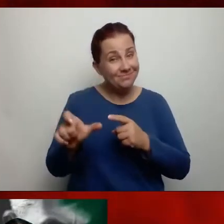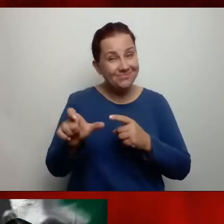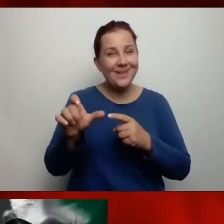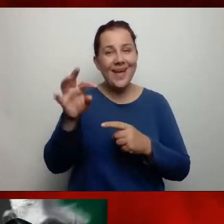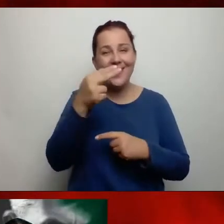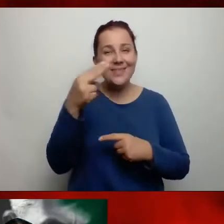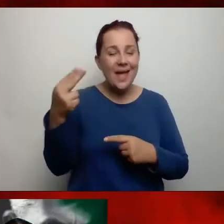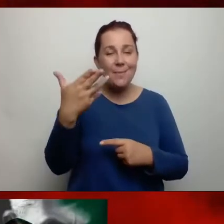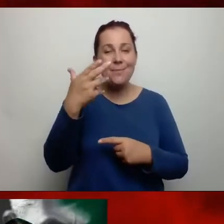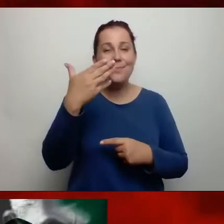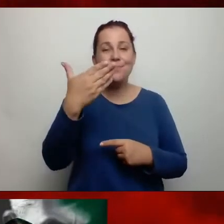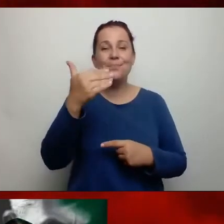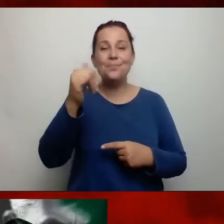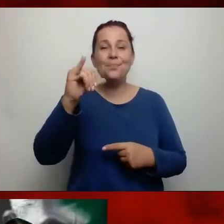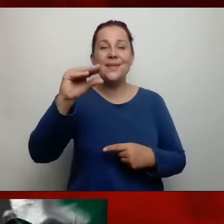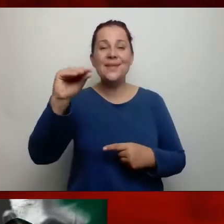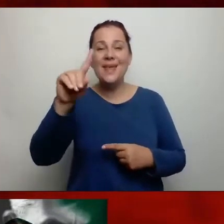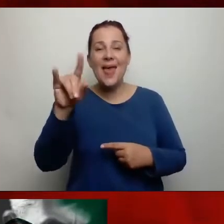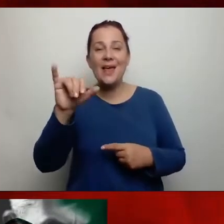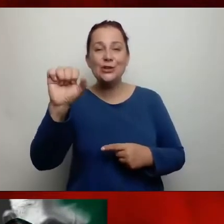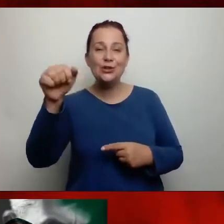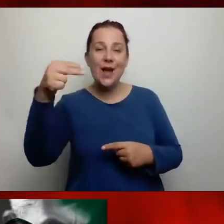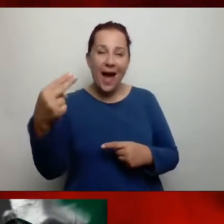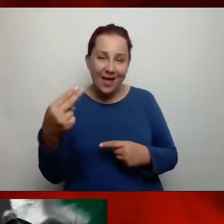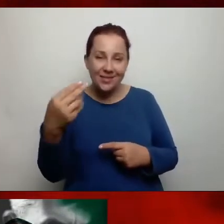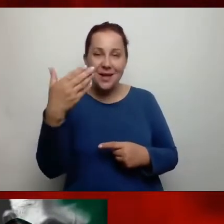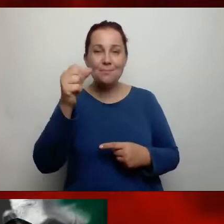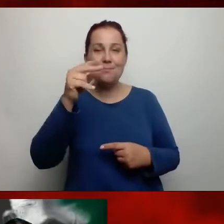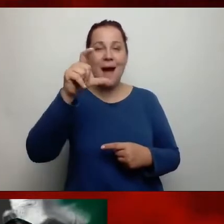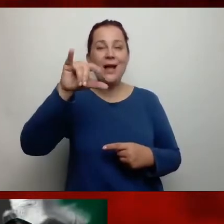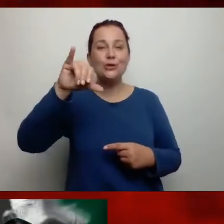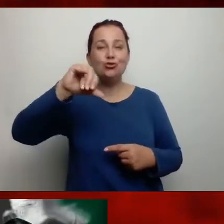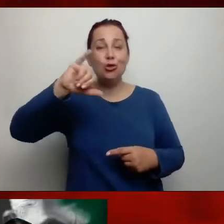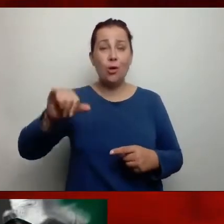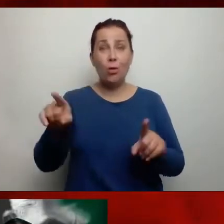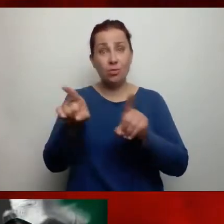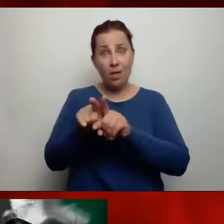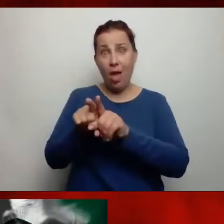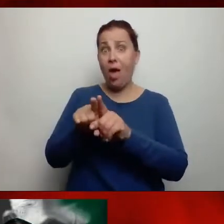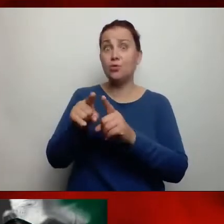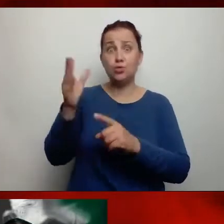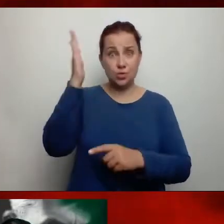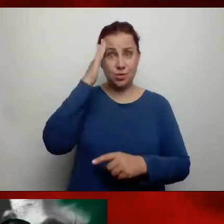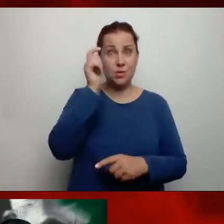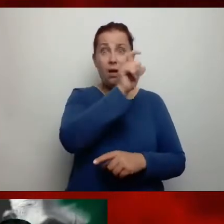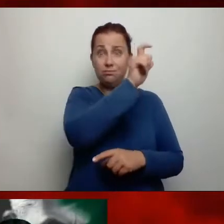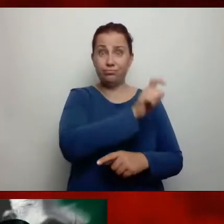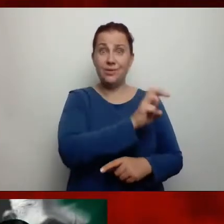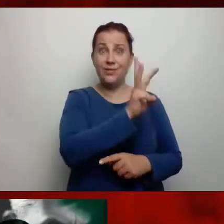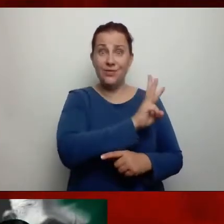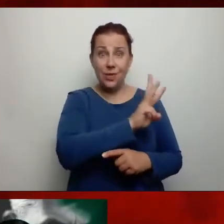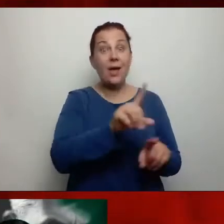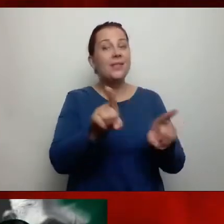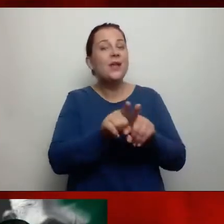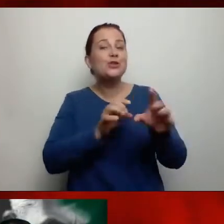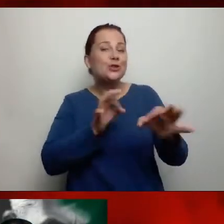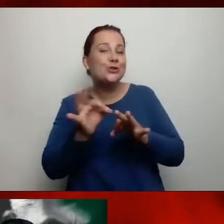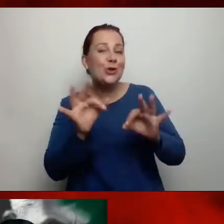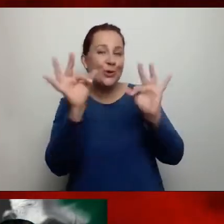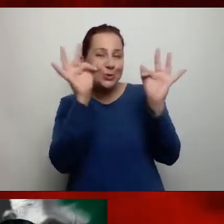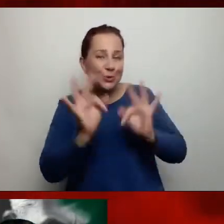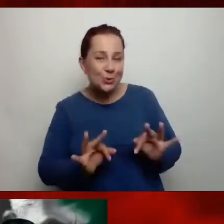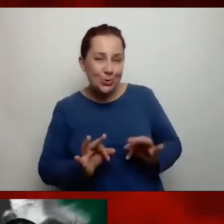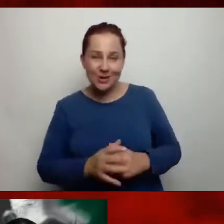Miezian, który także jest witkacologiem i chcielibyśmy tutaj posłuchać... I historykiem sztuki. No tak.